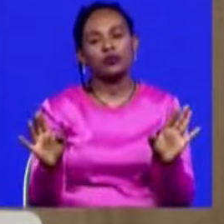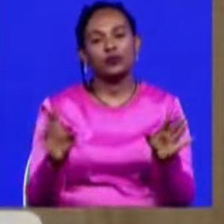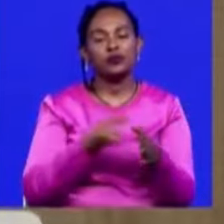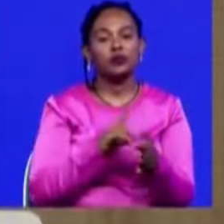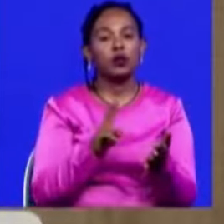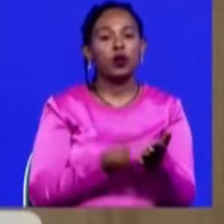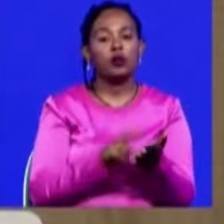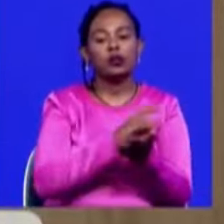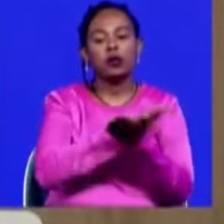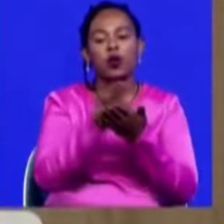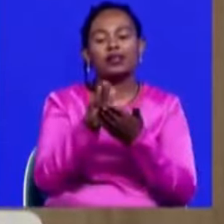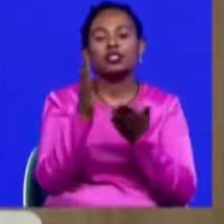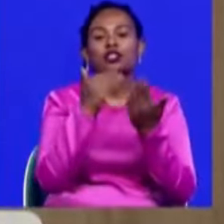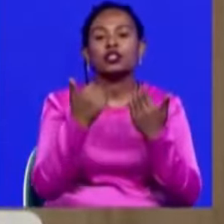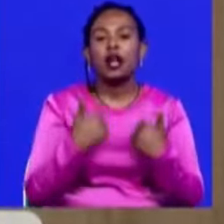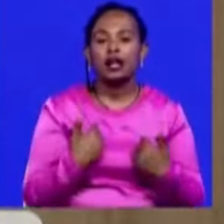በየተቋማቱ የኳሊቲ ችግር አለ።